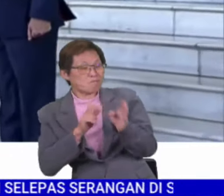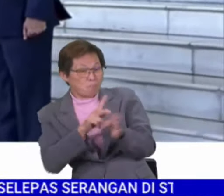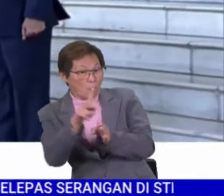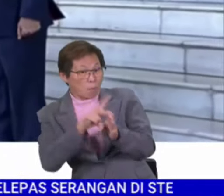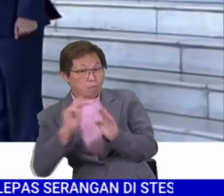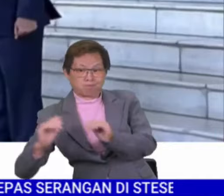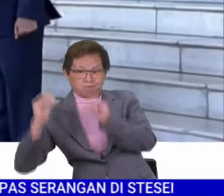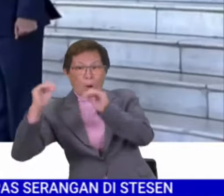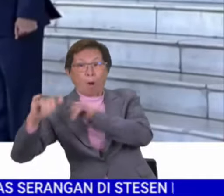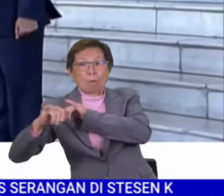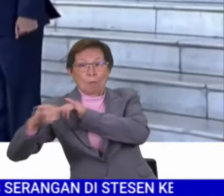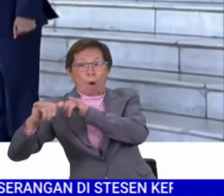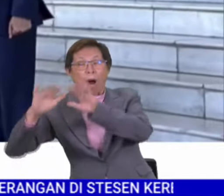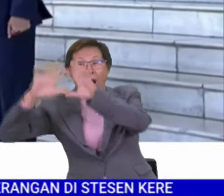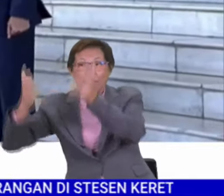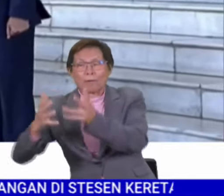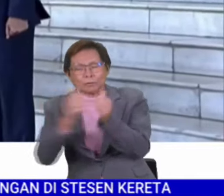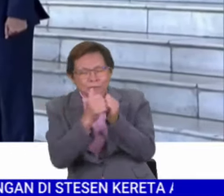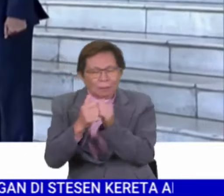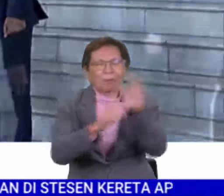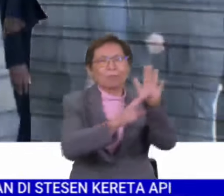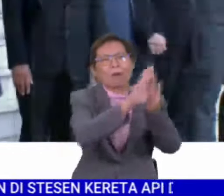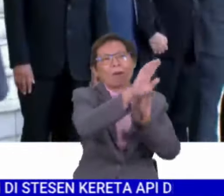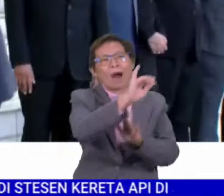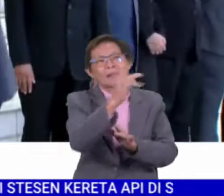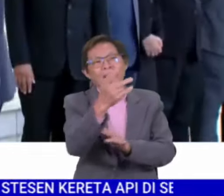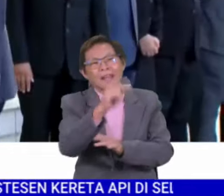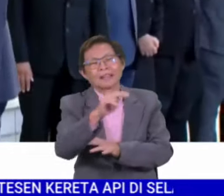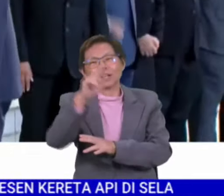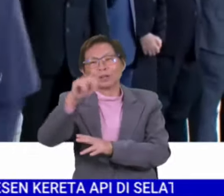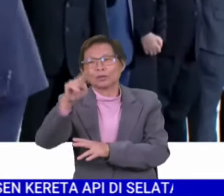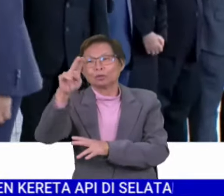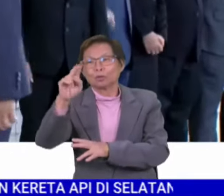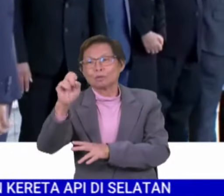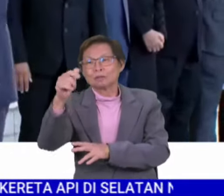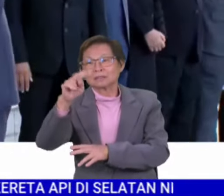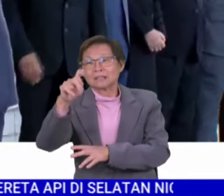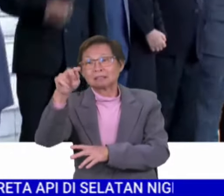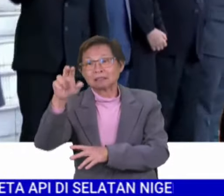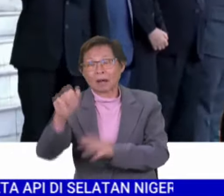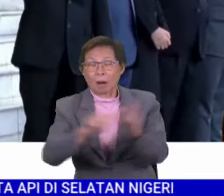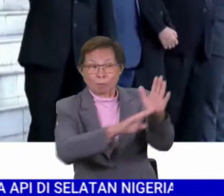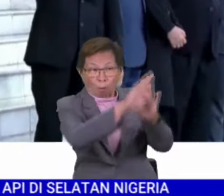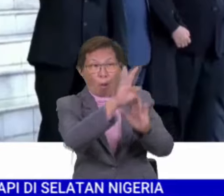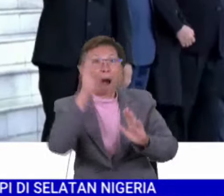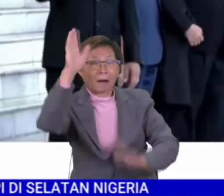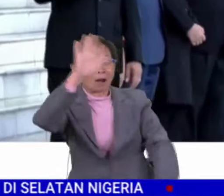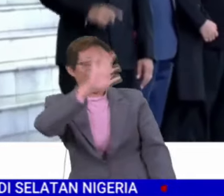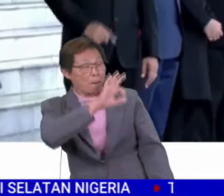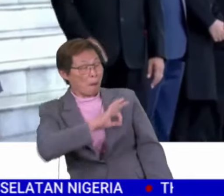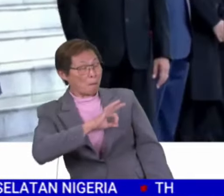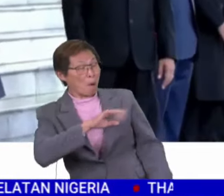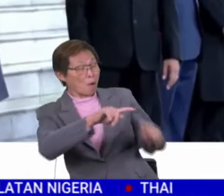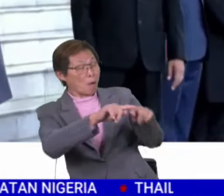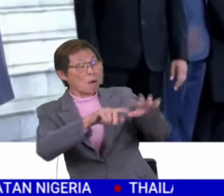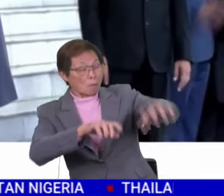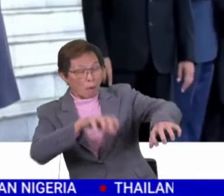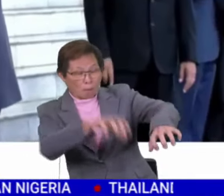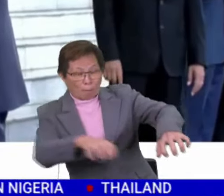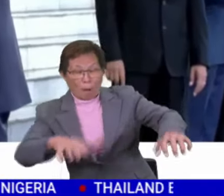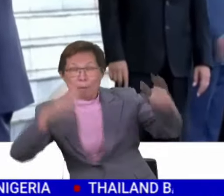bertaraf antarabangsa untuk sama-sama membangunkan IKN Nusantara. Pertumbuhan diyakini bakal memberi manfaat kepada wilayah di